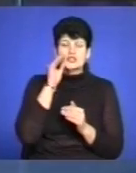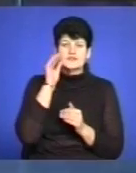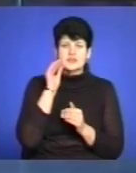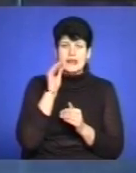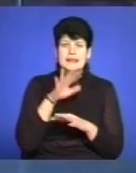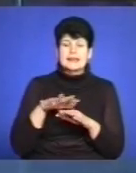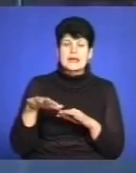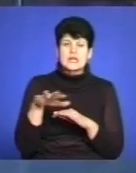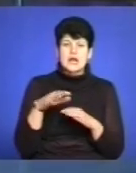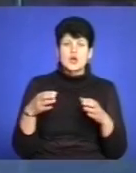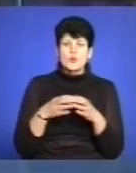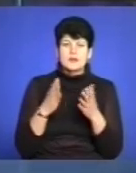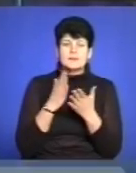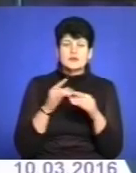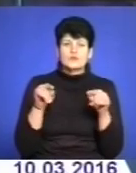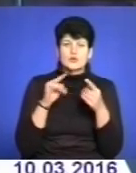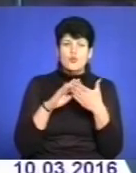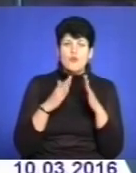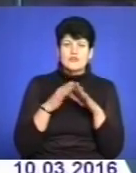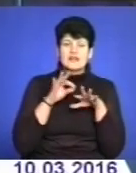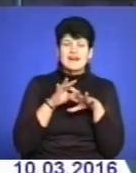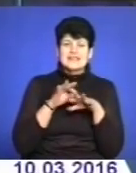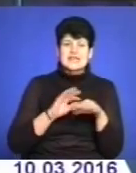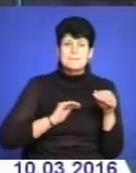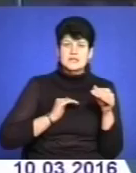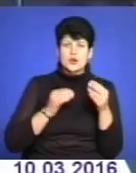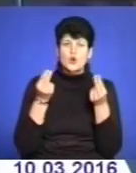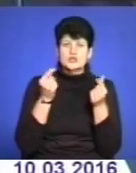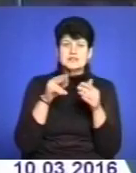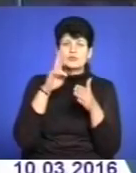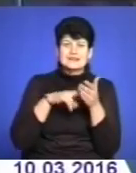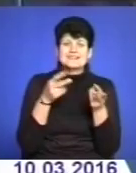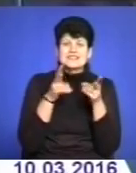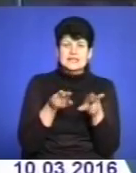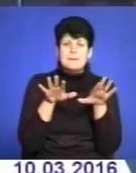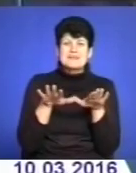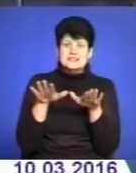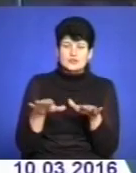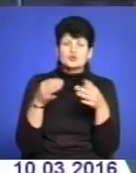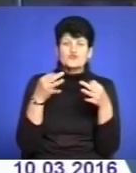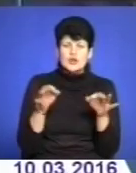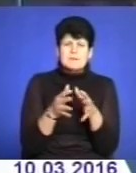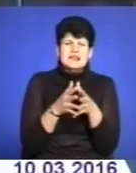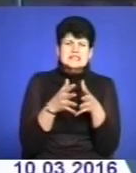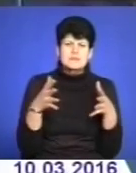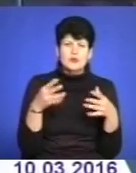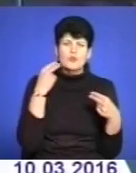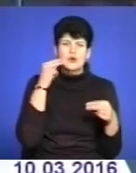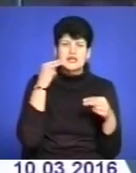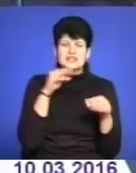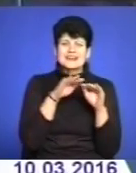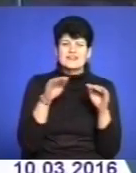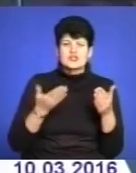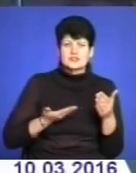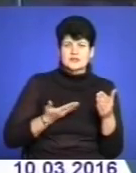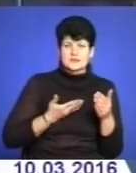Територіальні громади мають створити умови для ведення бізнесу. Кошти з податків залишатимуться на місцях, що дозволить максимально швидко поліпшувати рівень життя у громадах.